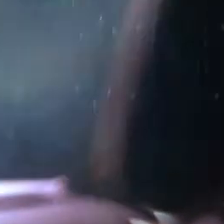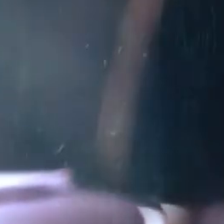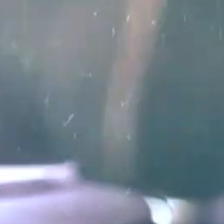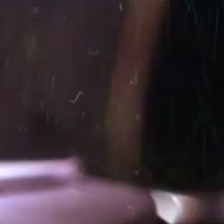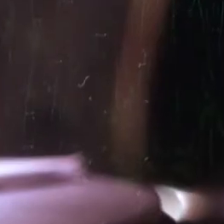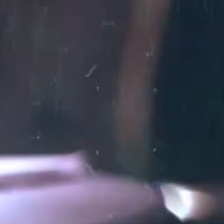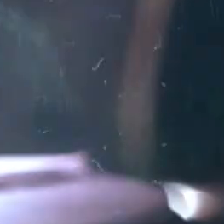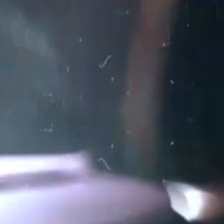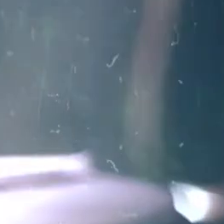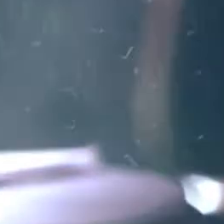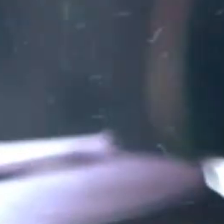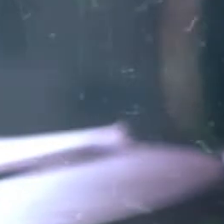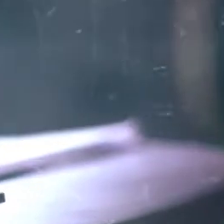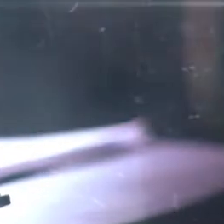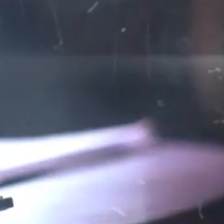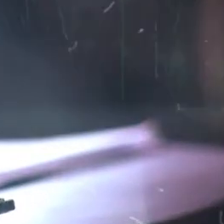ve